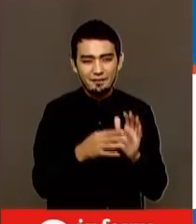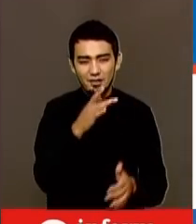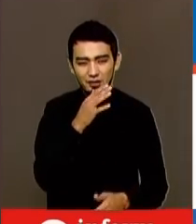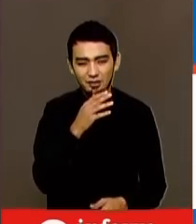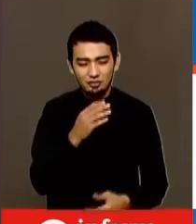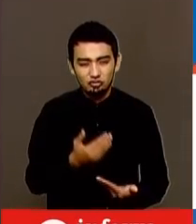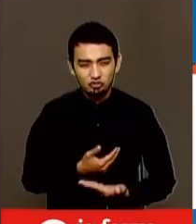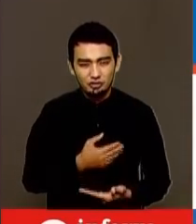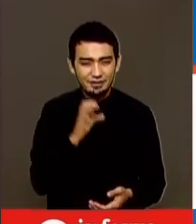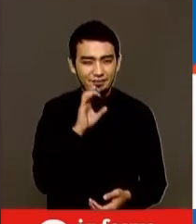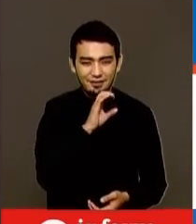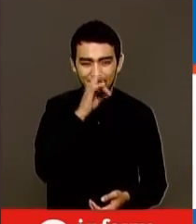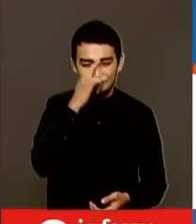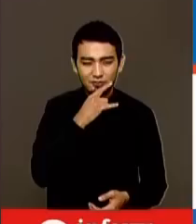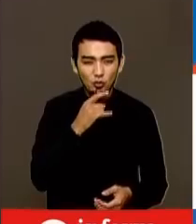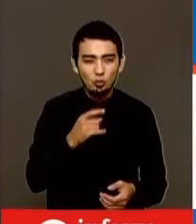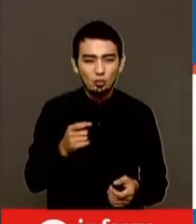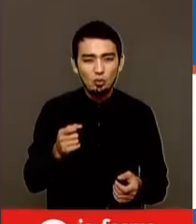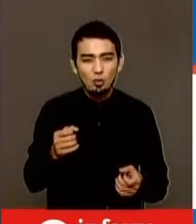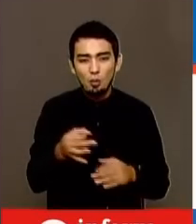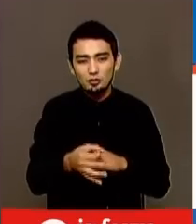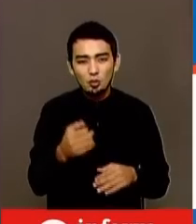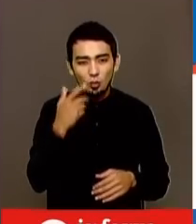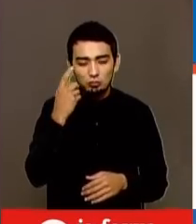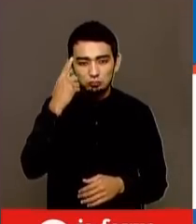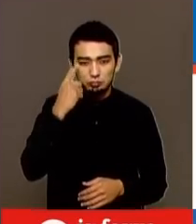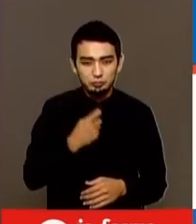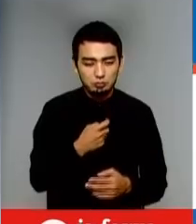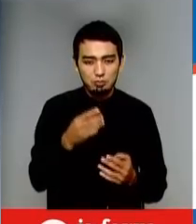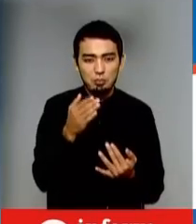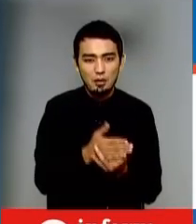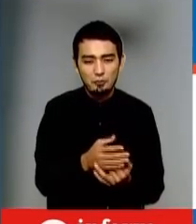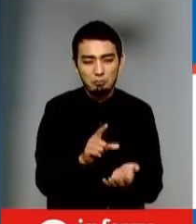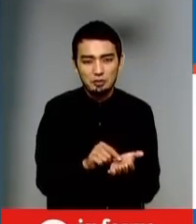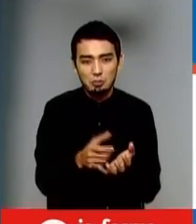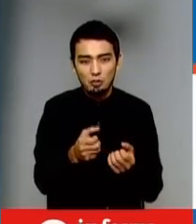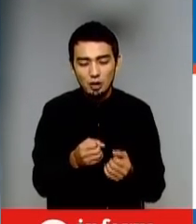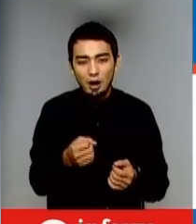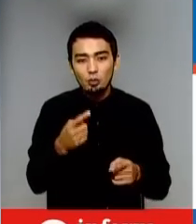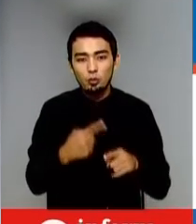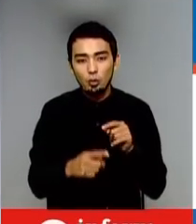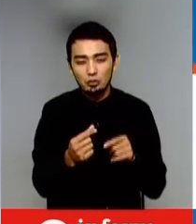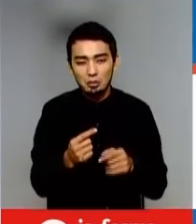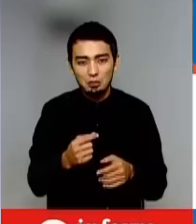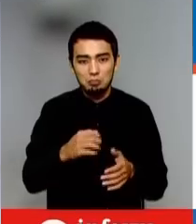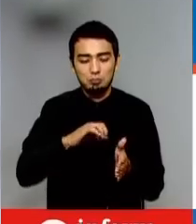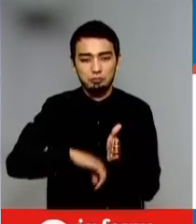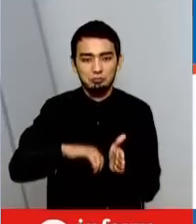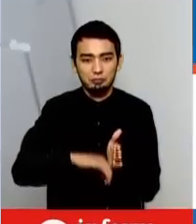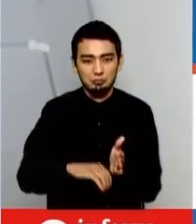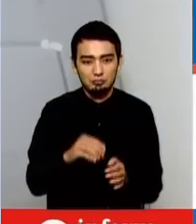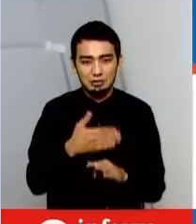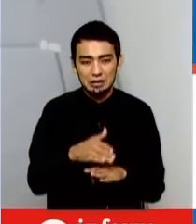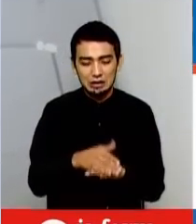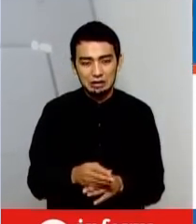69-летний житель Северо-Казахстанской области узнал об афере, лишь когда получил половину пенсии. Остальные деньги, как оказалось, были списаны у него в